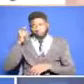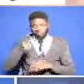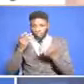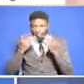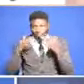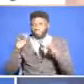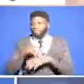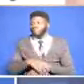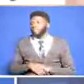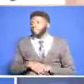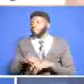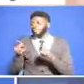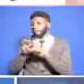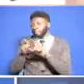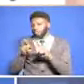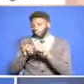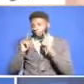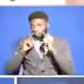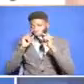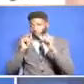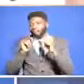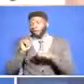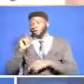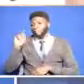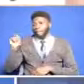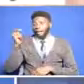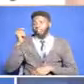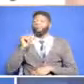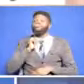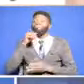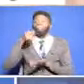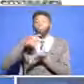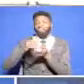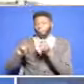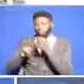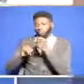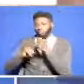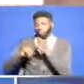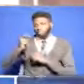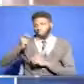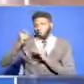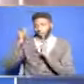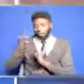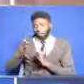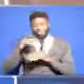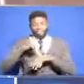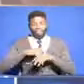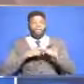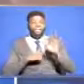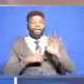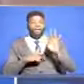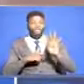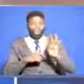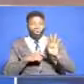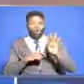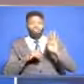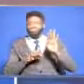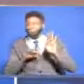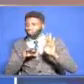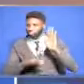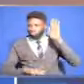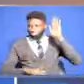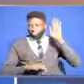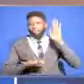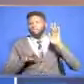rais ya kuacha nje majaji 6 waliorodheshwa pamoja na wale walioapishwa haiambatani na katiba, kwani rais ana